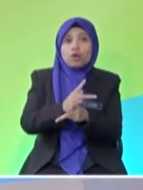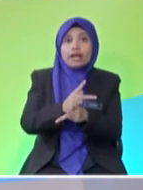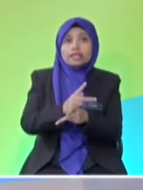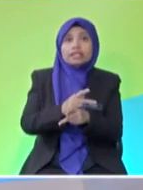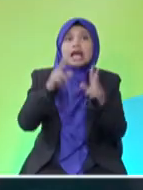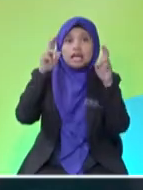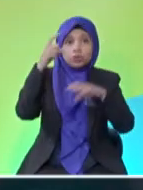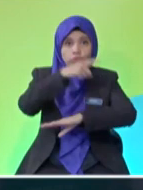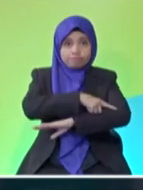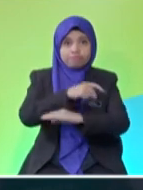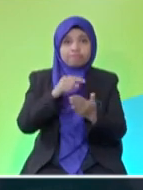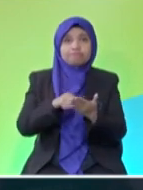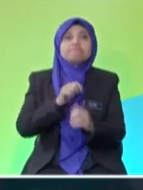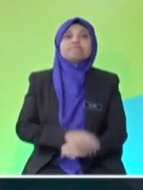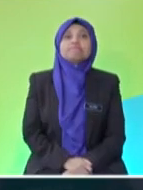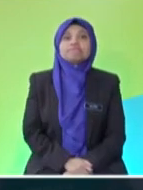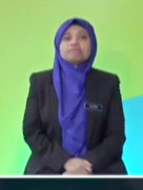tajuk pada hari ini